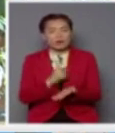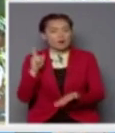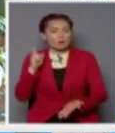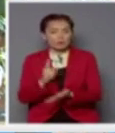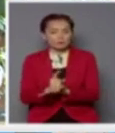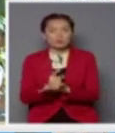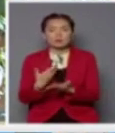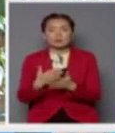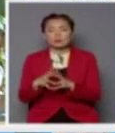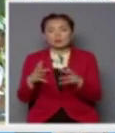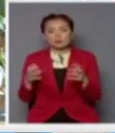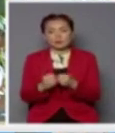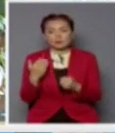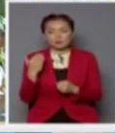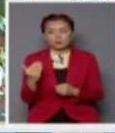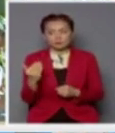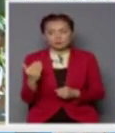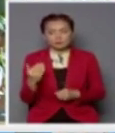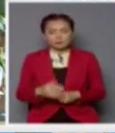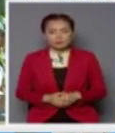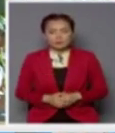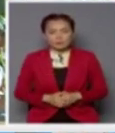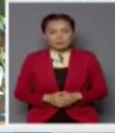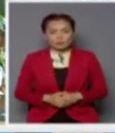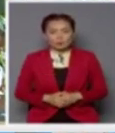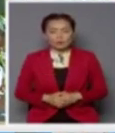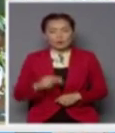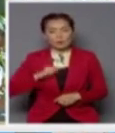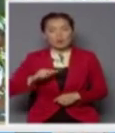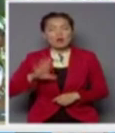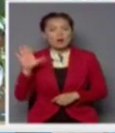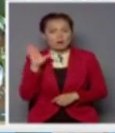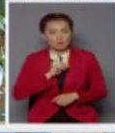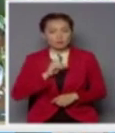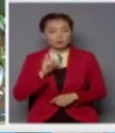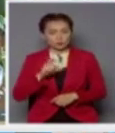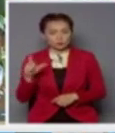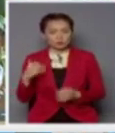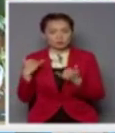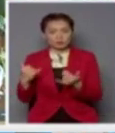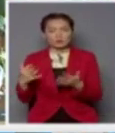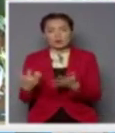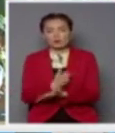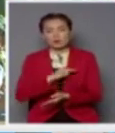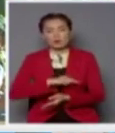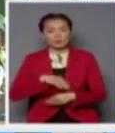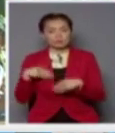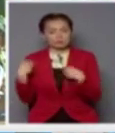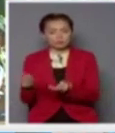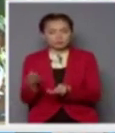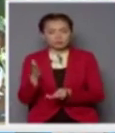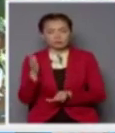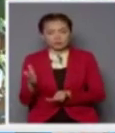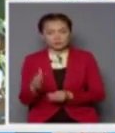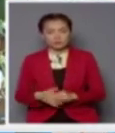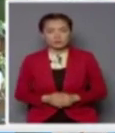деген отбасында қандай да бір жаңағыдай еңбекке қабілетті адам болса, ол жанұя